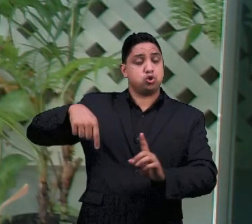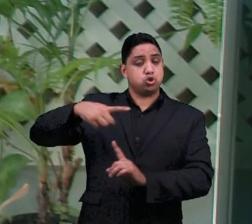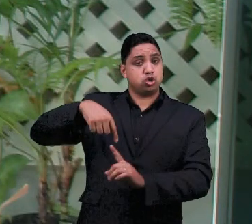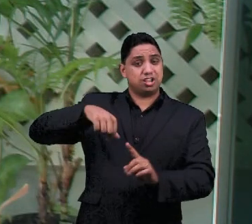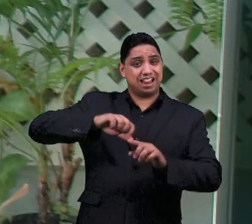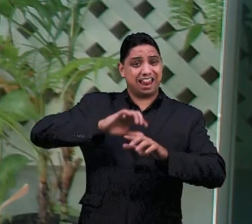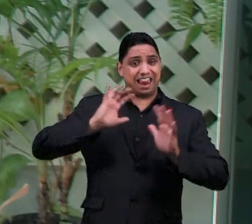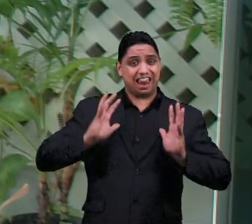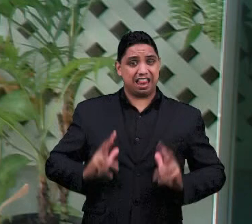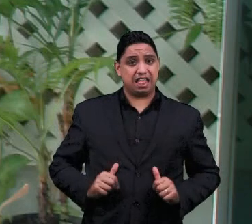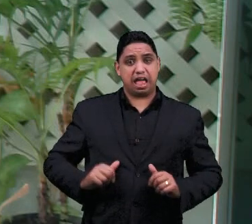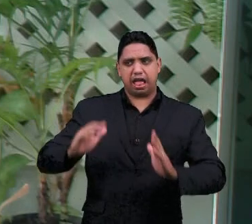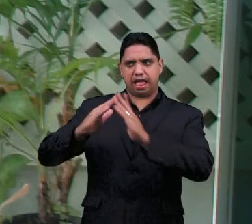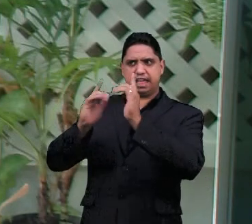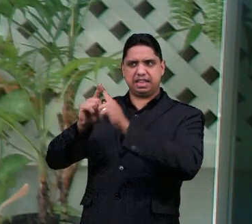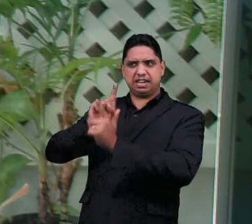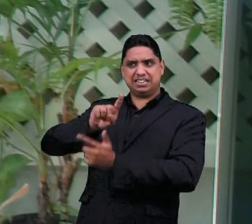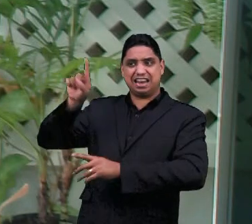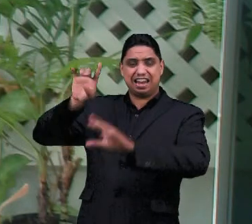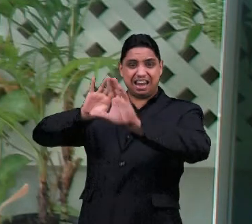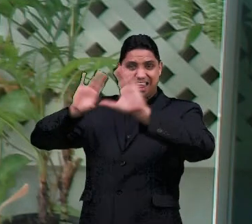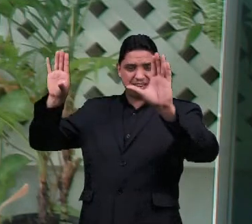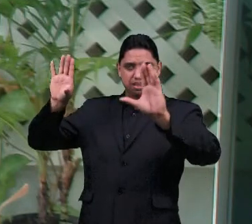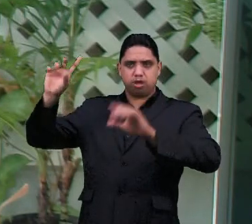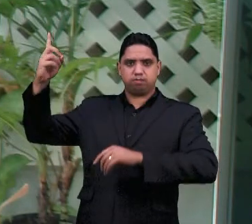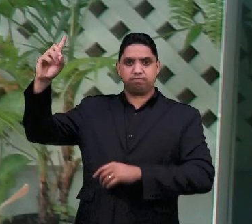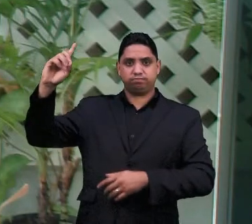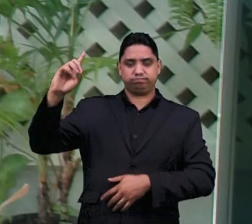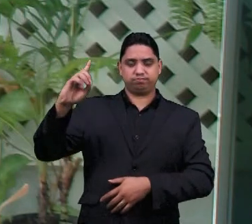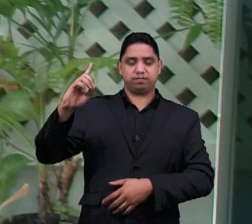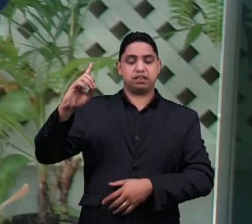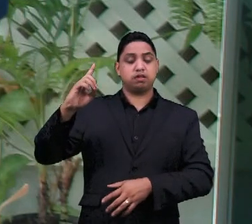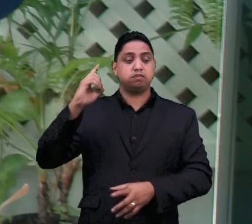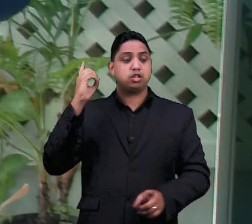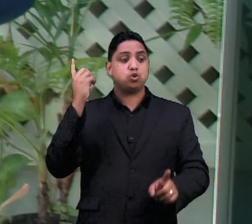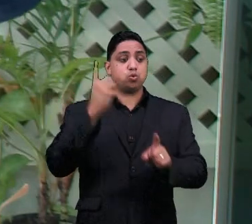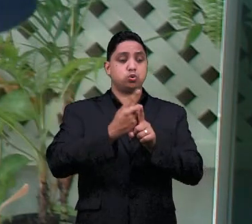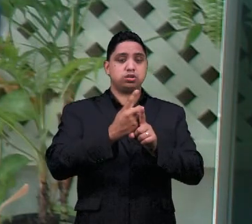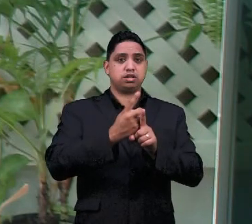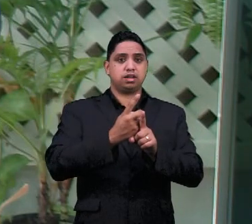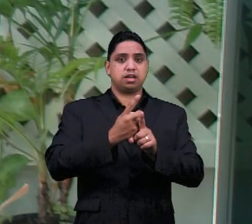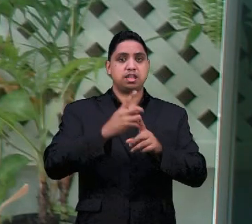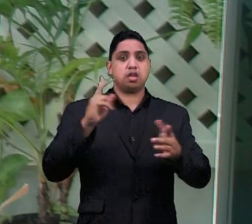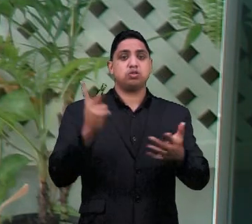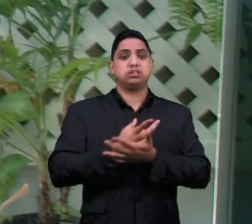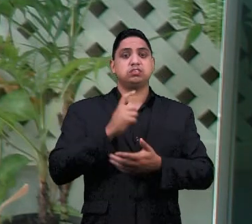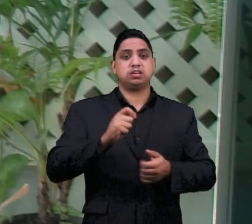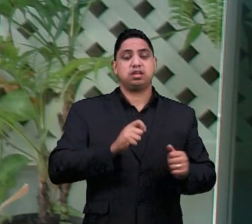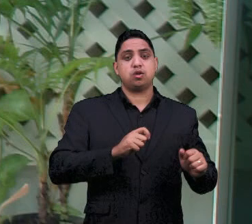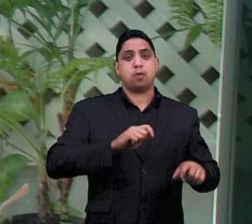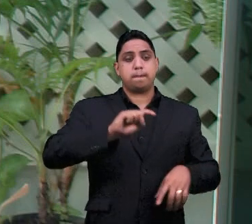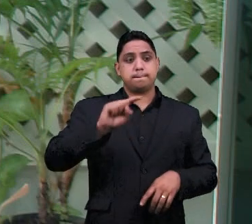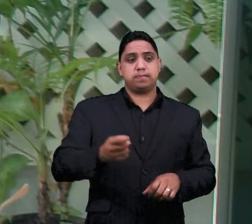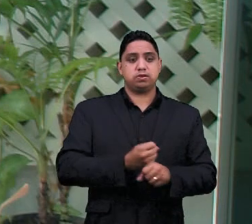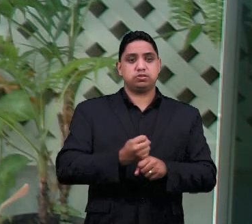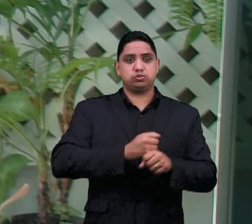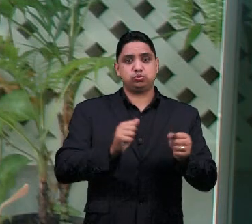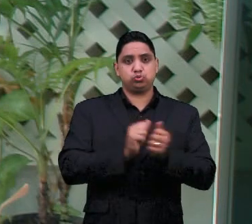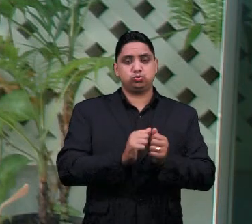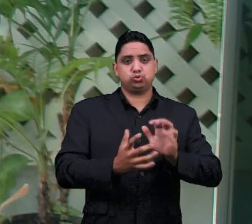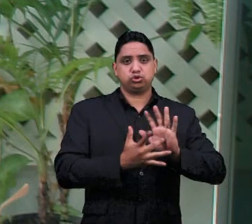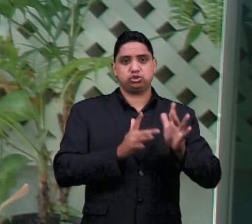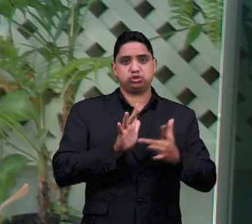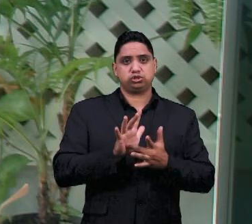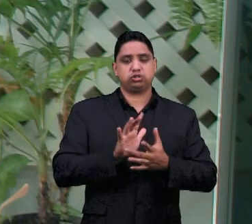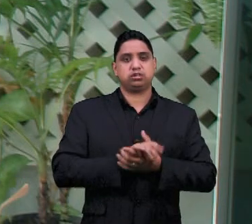des saints. Donc c'est un projet de Dieu avec Israël. L'Église, elle est en haut, elle va descendre, et